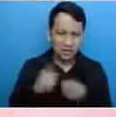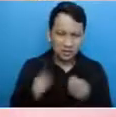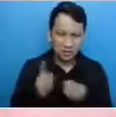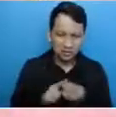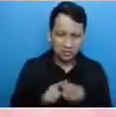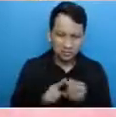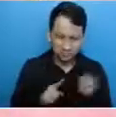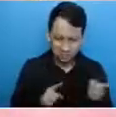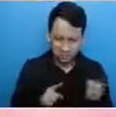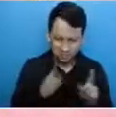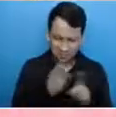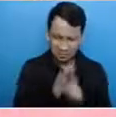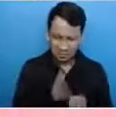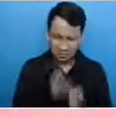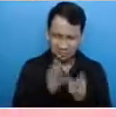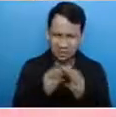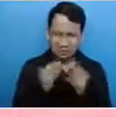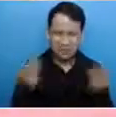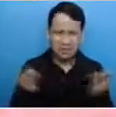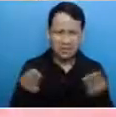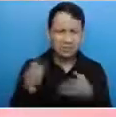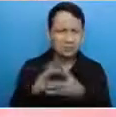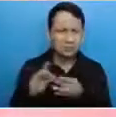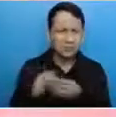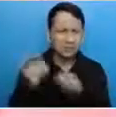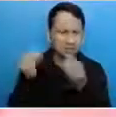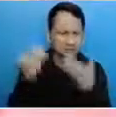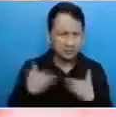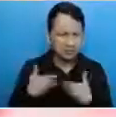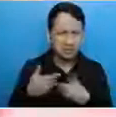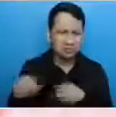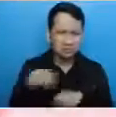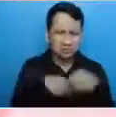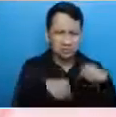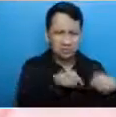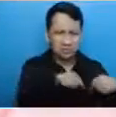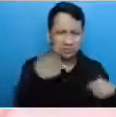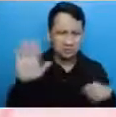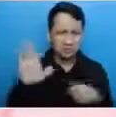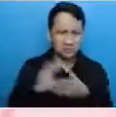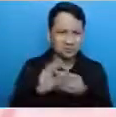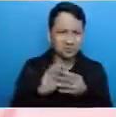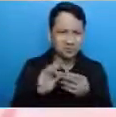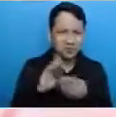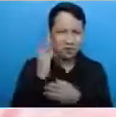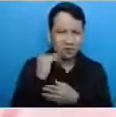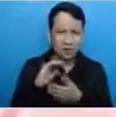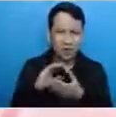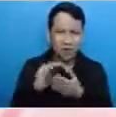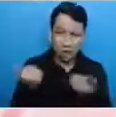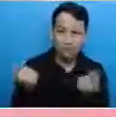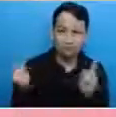po, naging katotohanan na po, nakita po kami dito. Kasi po nasa Cavite po siya na yun.